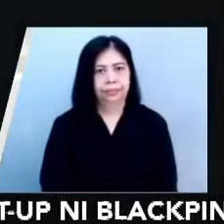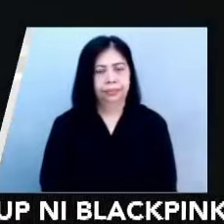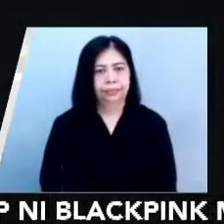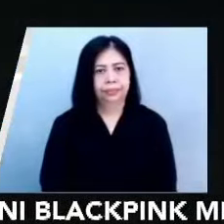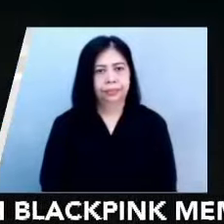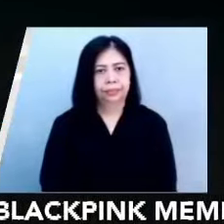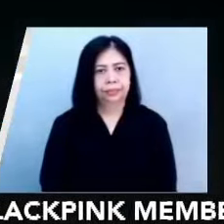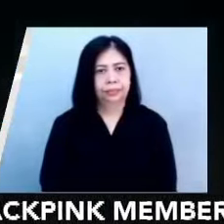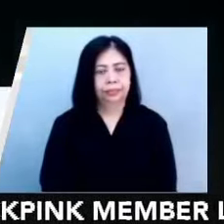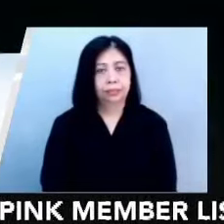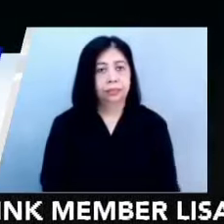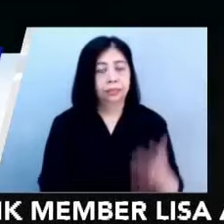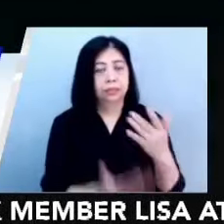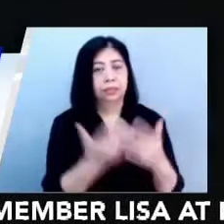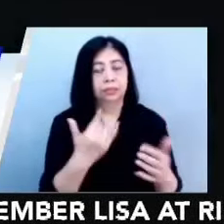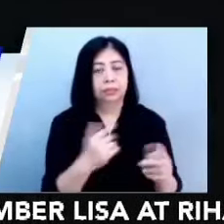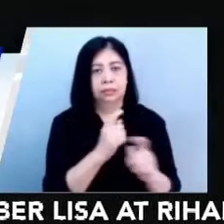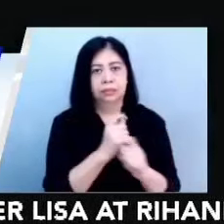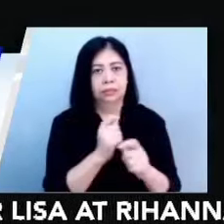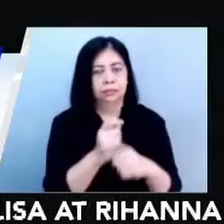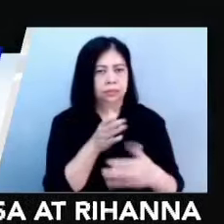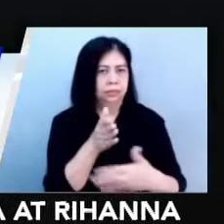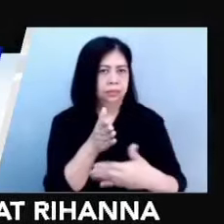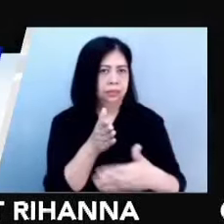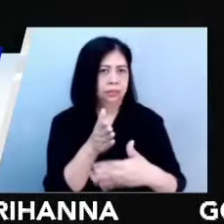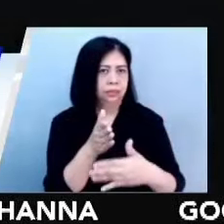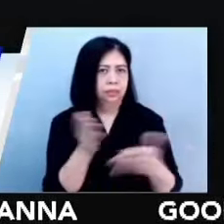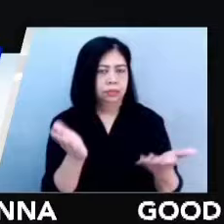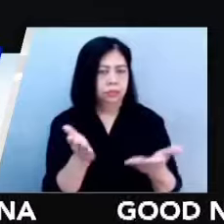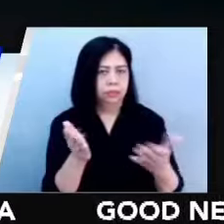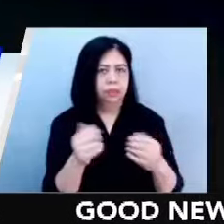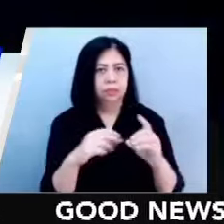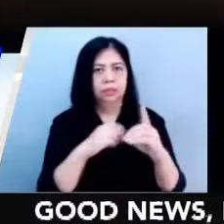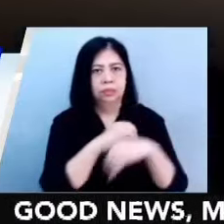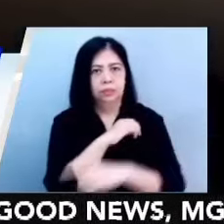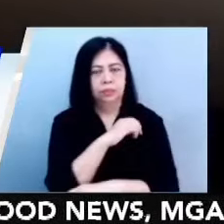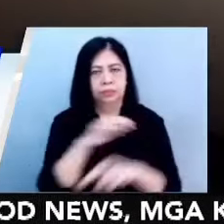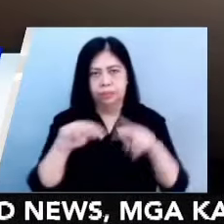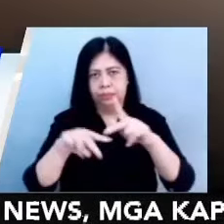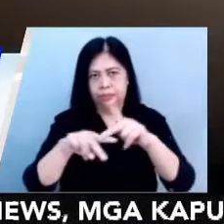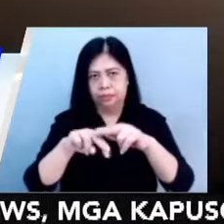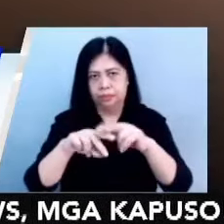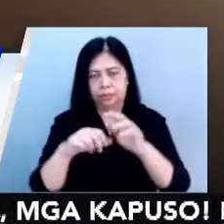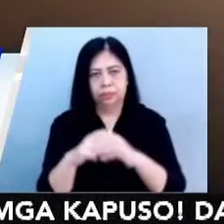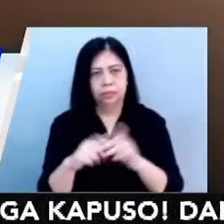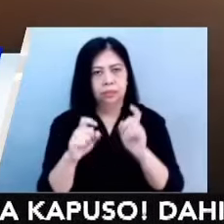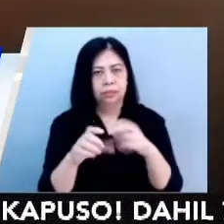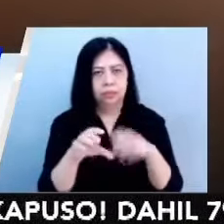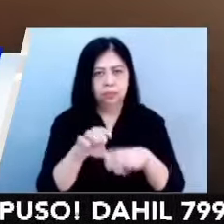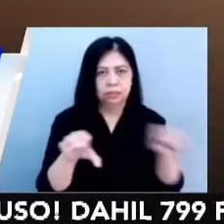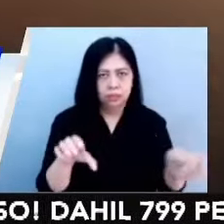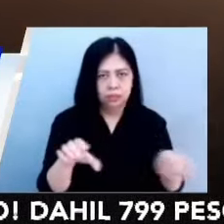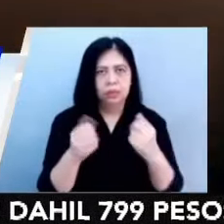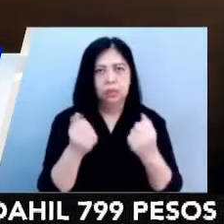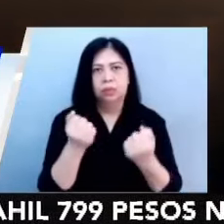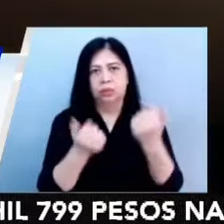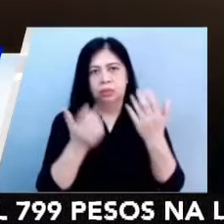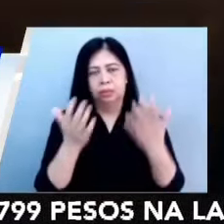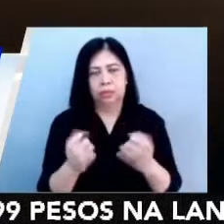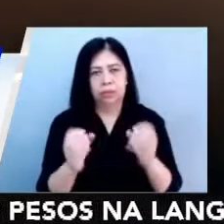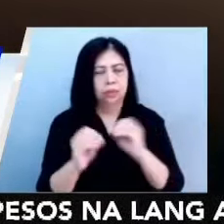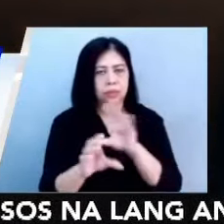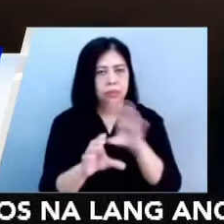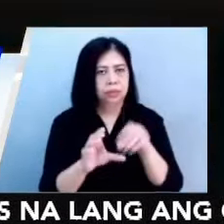Nasunog ang isang pickup truck habang binabagtas ang kalsada sa Dagupan, Pangasinan. Agad namang nakalabas ang driver. Wala ring nadamay na